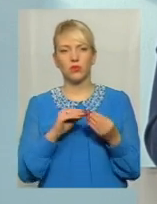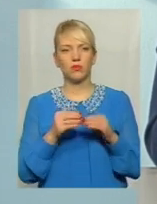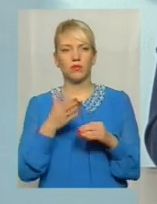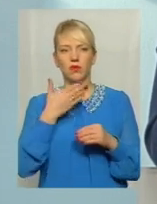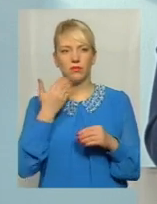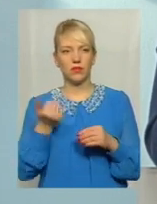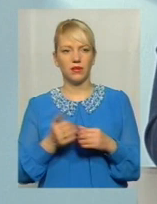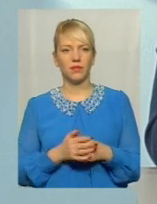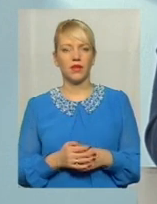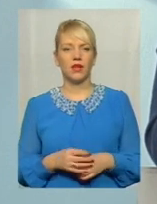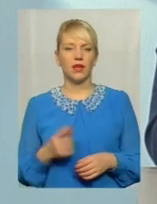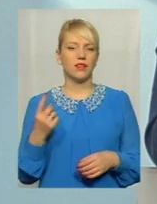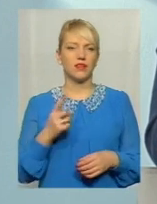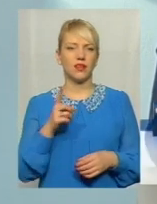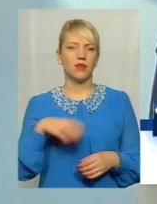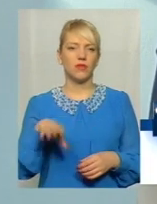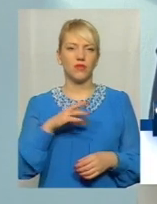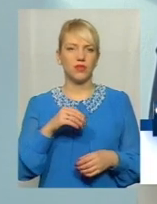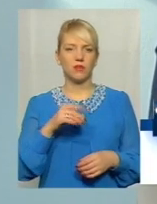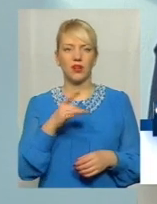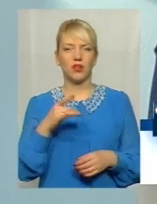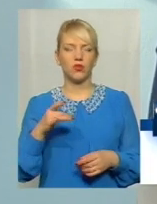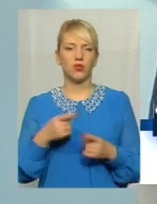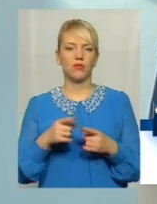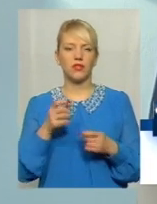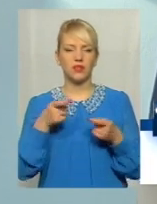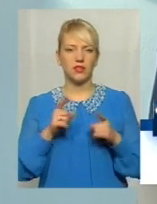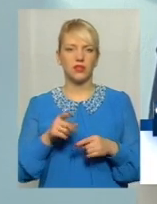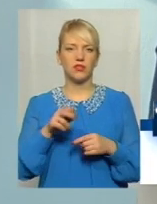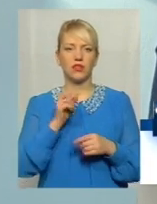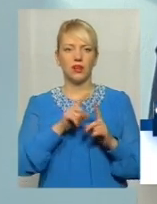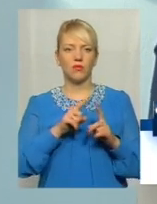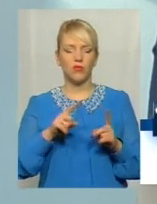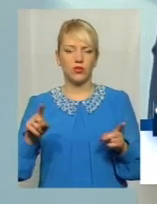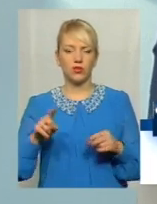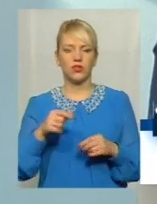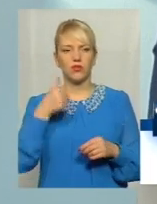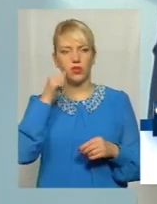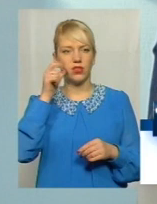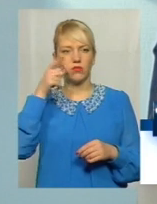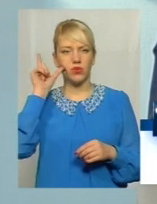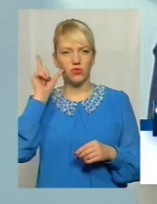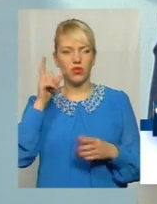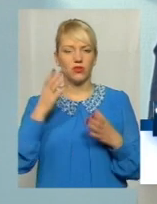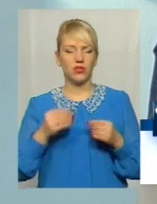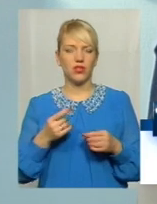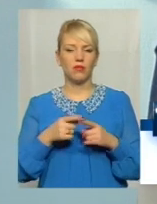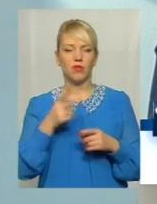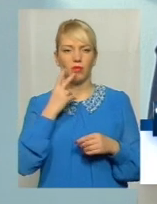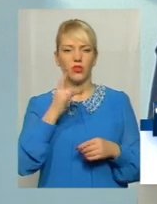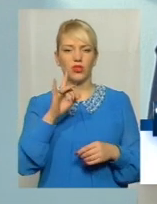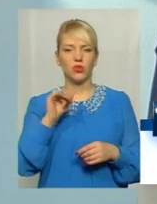Єдине, по всіх мікрорайонах, це дійсно... На протязі вчорашнього, позавчорашнього дня ми побачили мікрорайон Рожичний. Там ми додали,